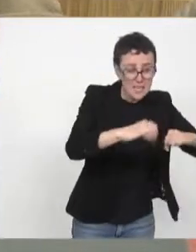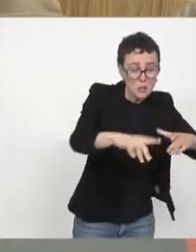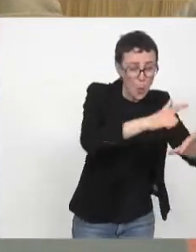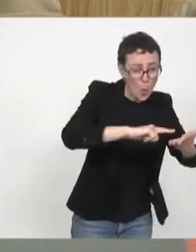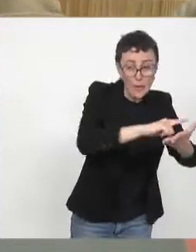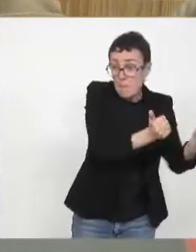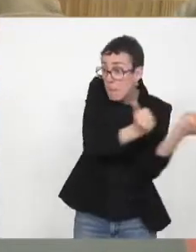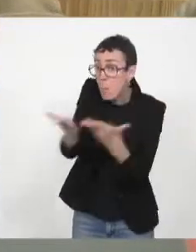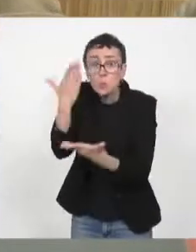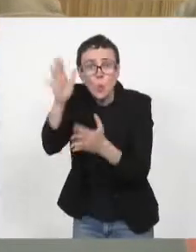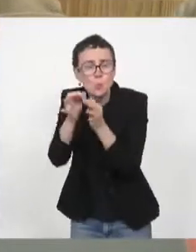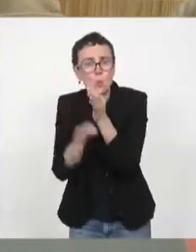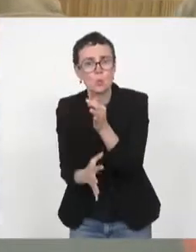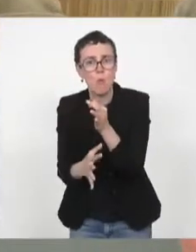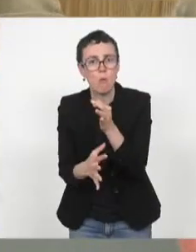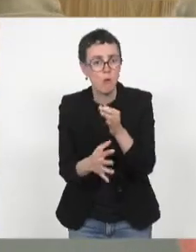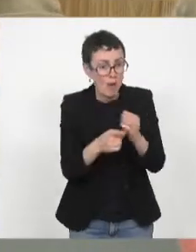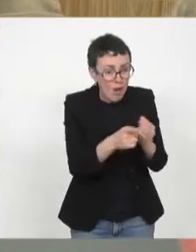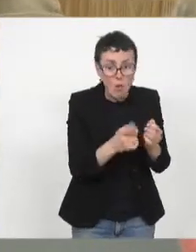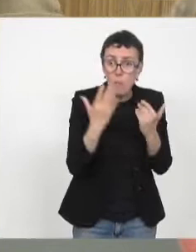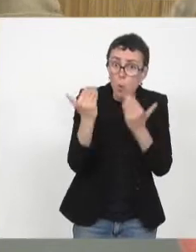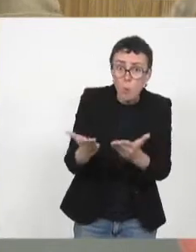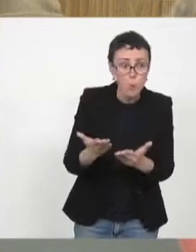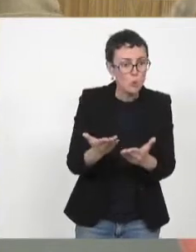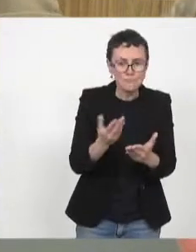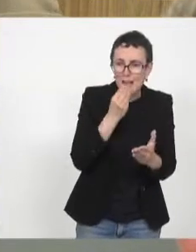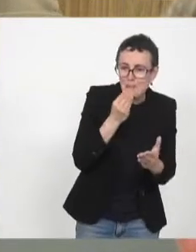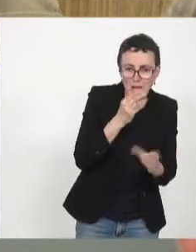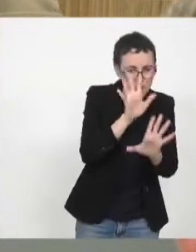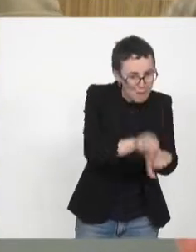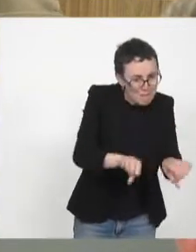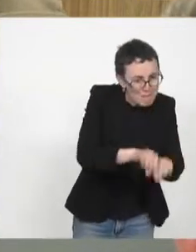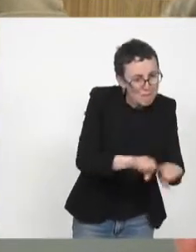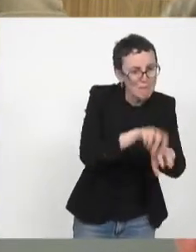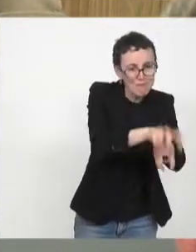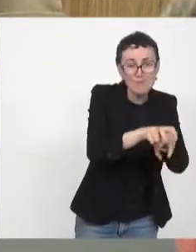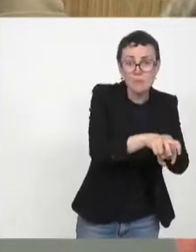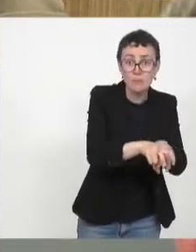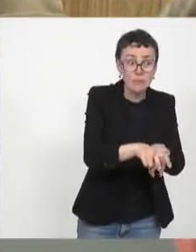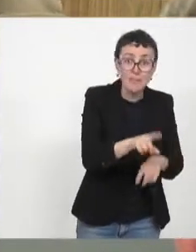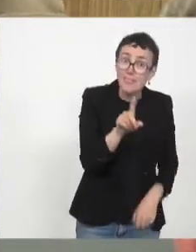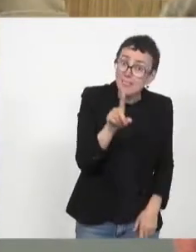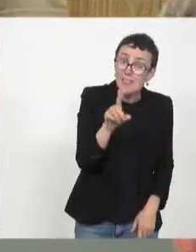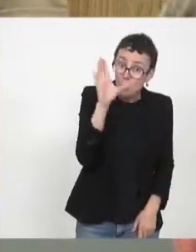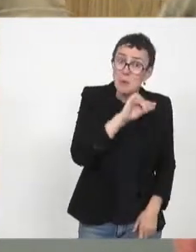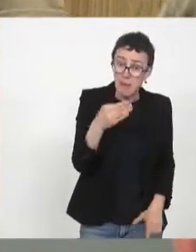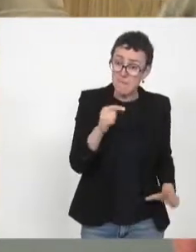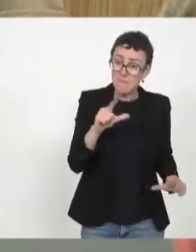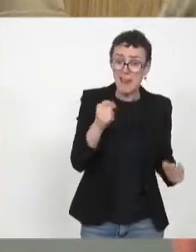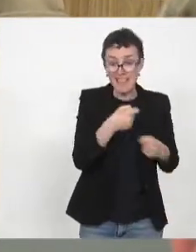d'emplois pérennes, s'inscrivant dans le projet alimentaire territorial de notre métropole, qui est la première métropole agricole de